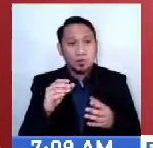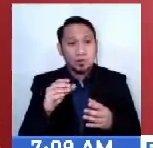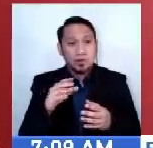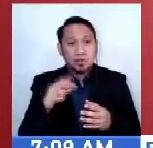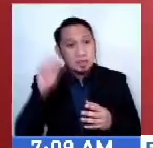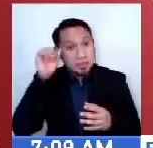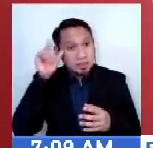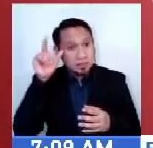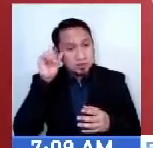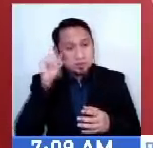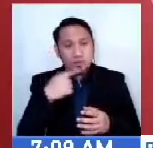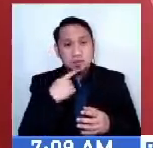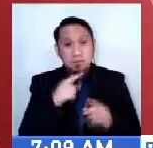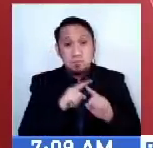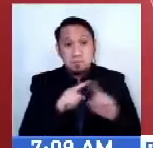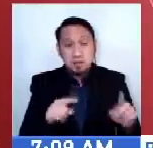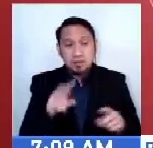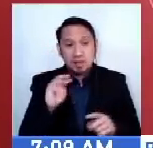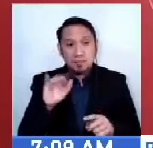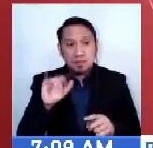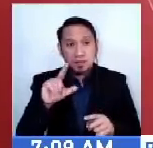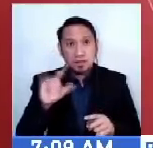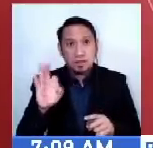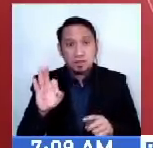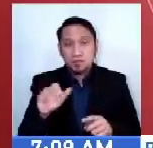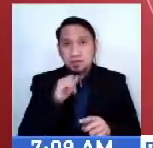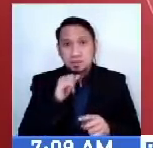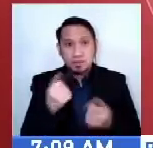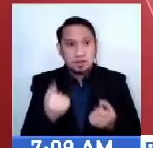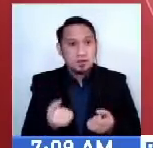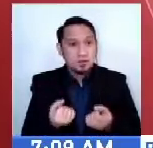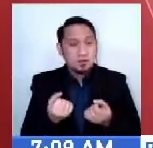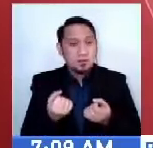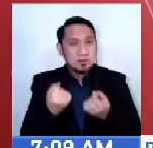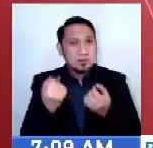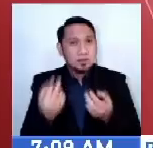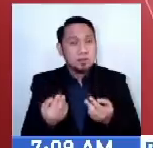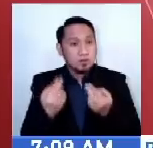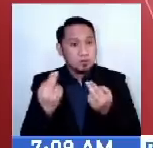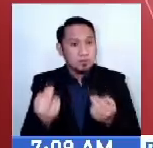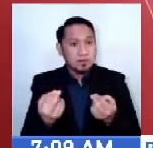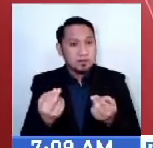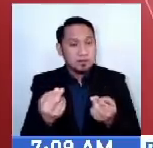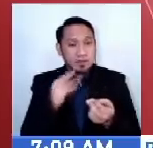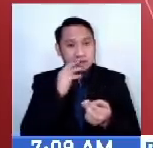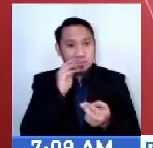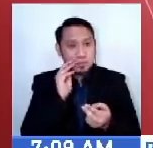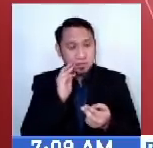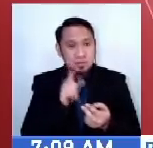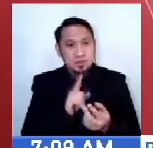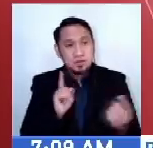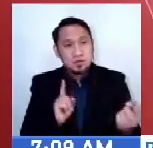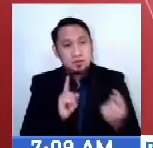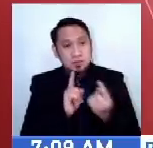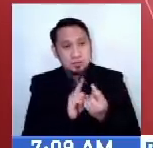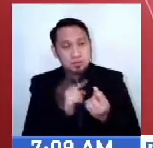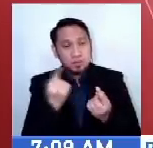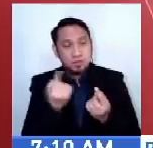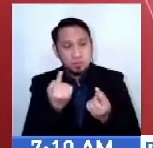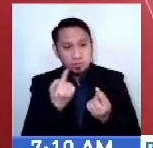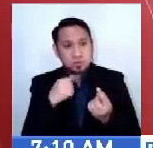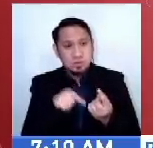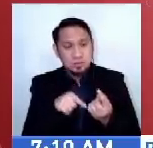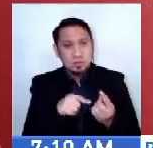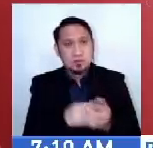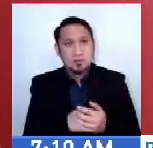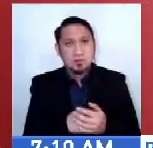Moro National Liberation Front na hindi nila ini-endorse si Pacquiao. Nag-courtesy call lang daw si Pacquiao kay MNLF Chairman Nur Misuari. Bukas daw